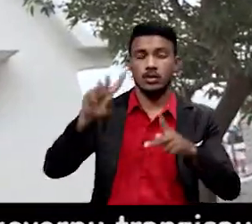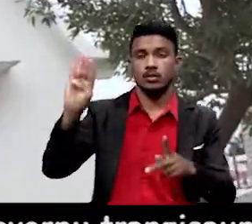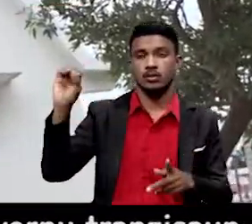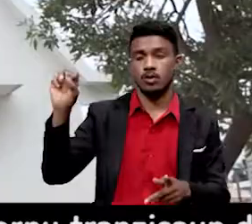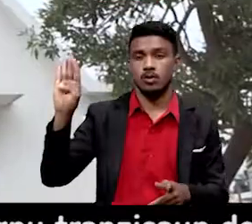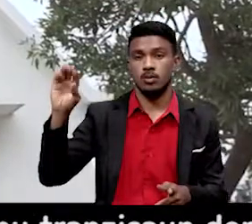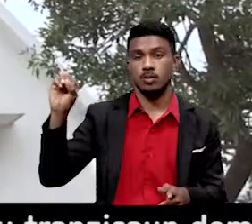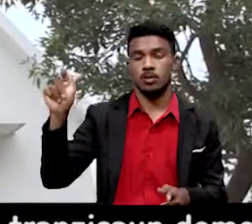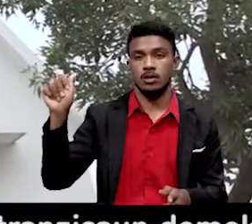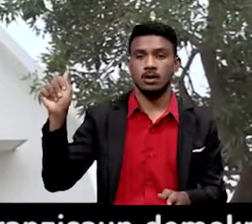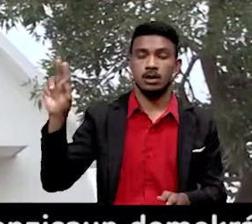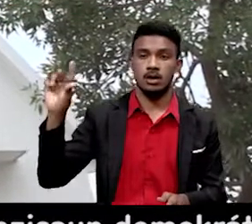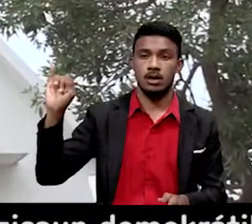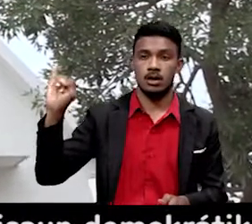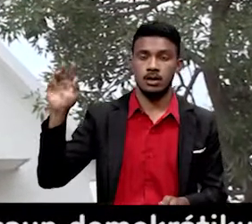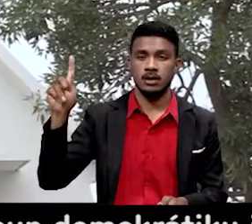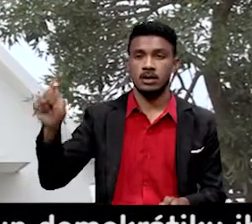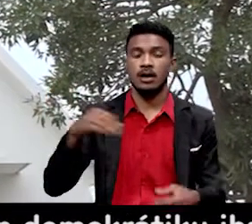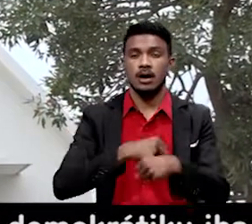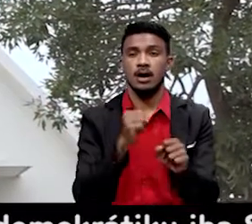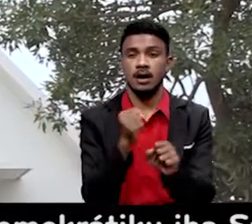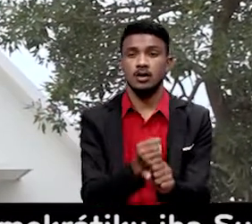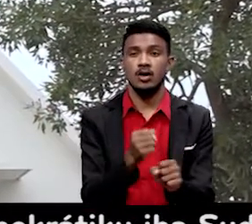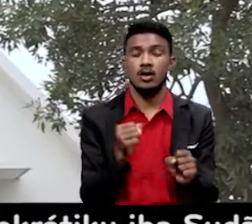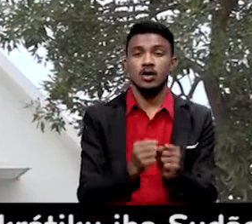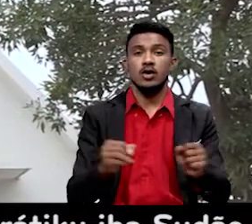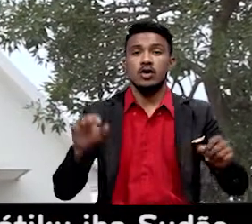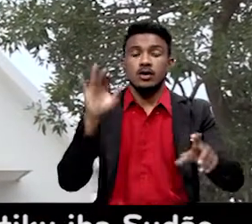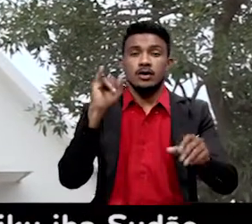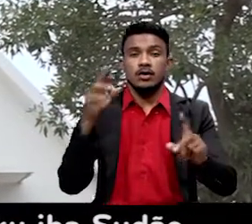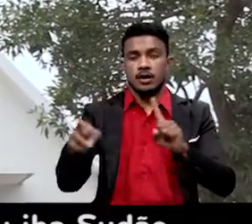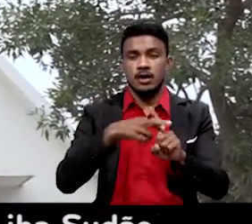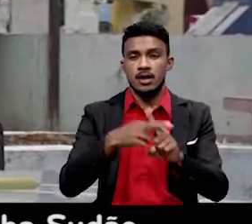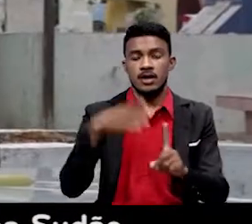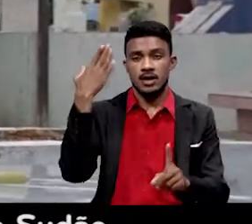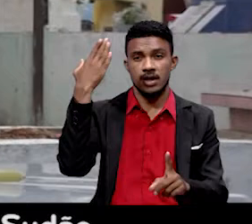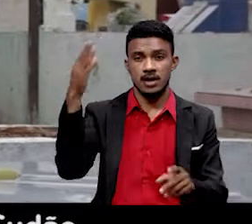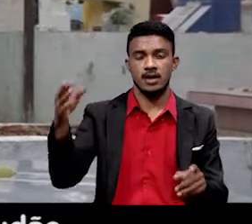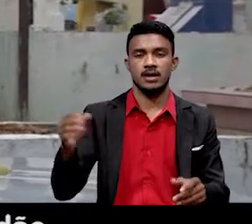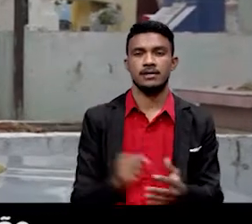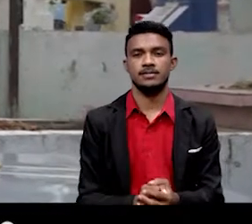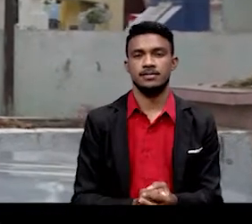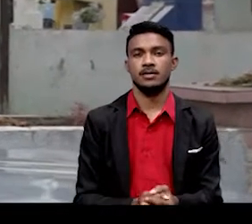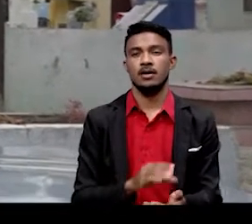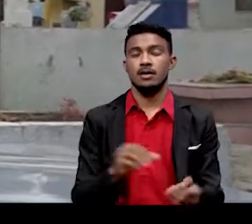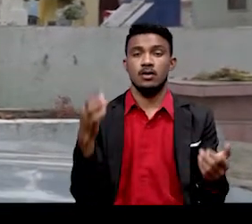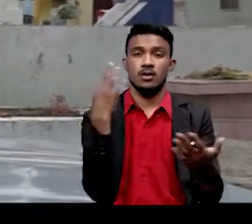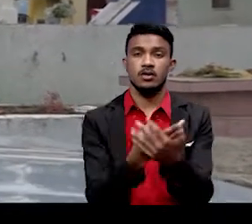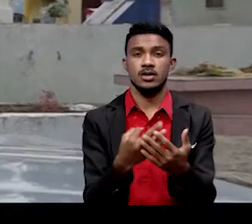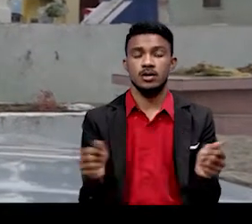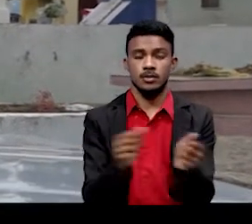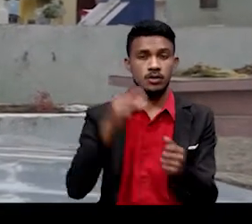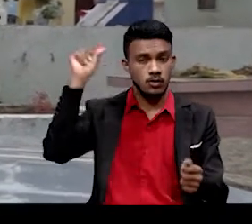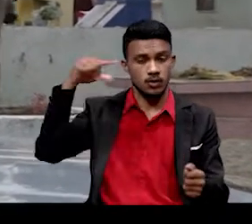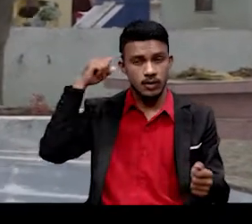la costruzione del monumento 12 di novembre e ha fatto il massacro al cimitero Santa Cruz. Total orçamento del governo alloca